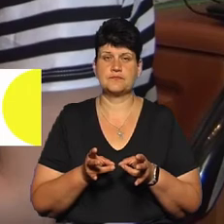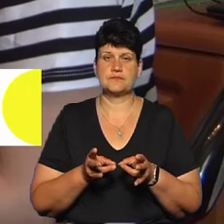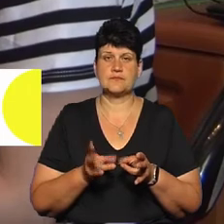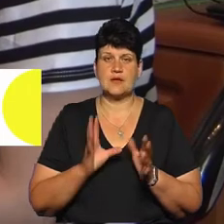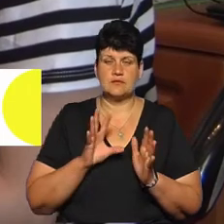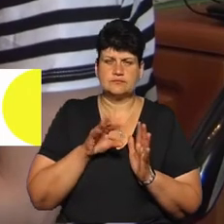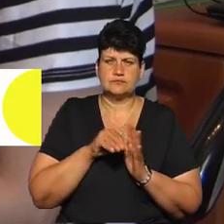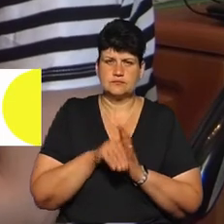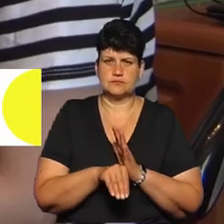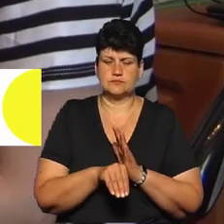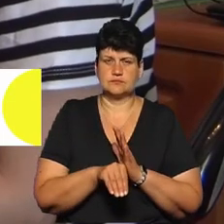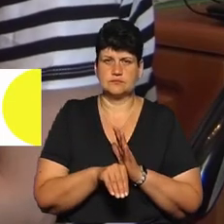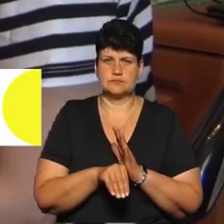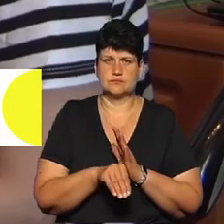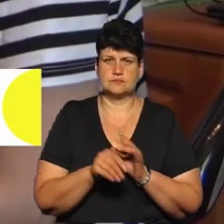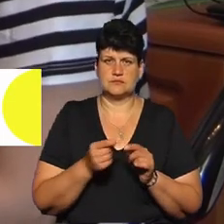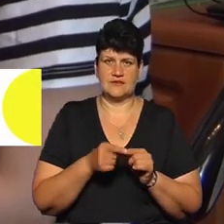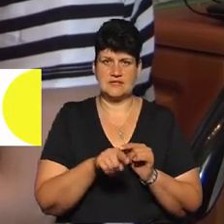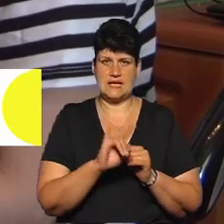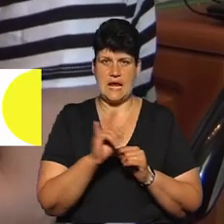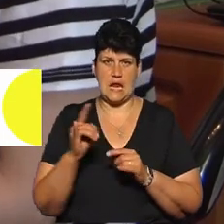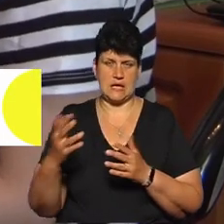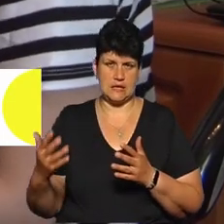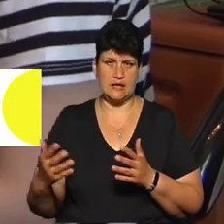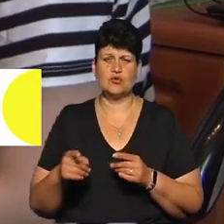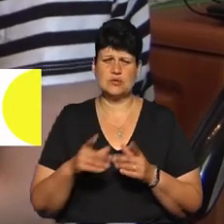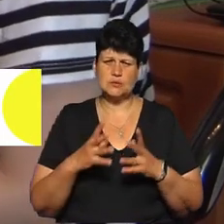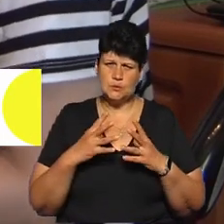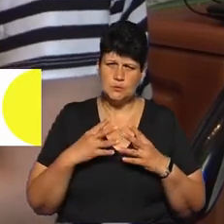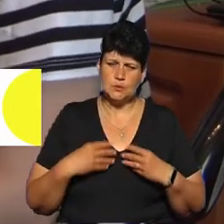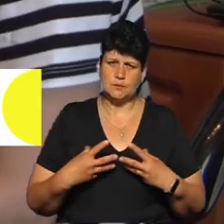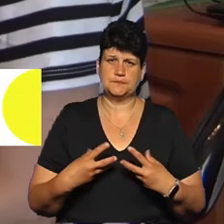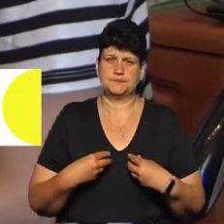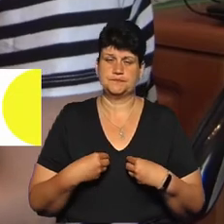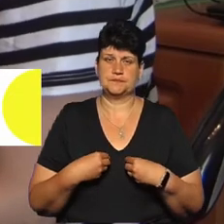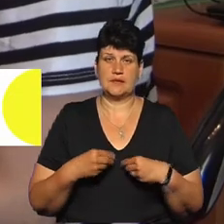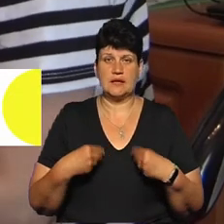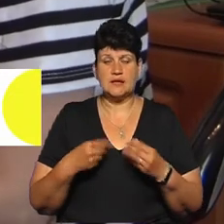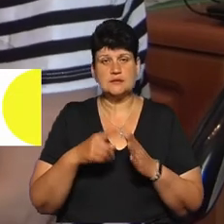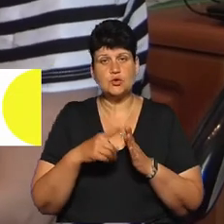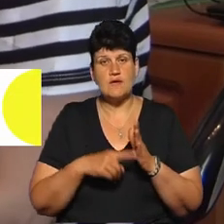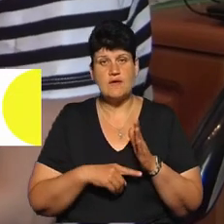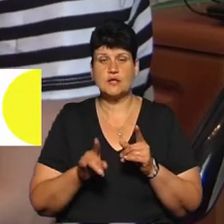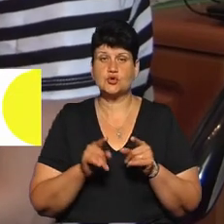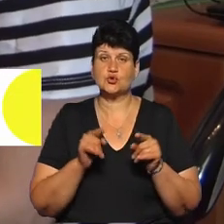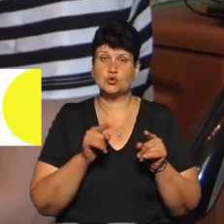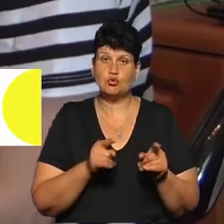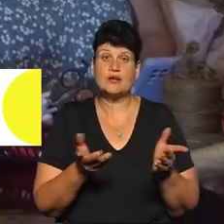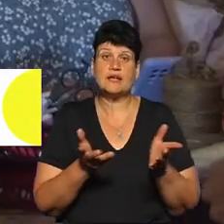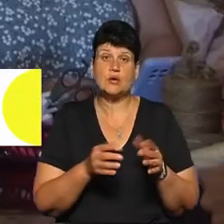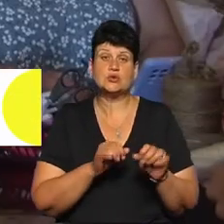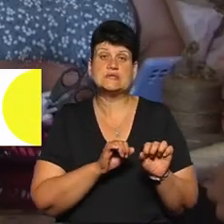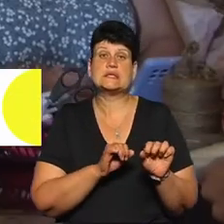закладаєш в ці ляльки. Воно заспокоює, воно дає сподівання, що то їх якось